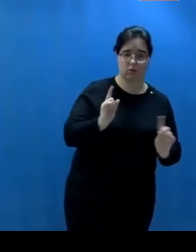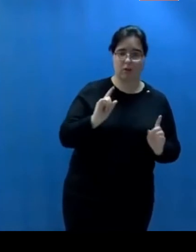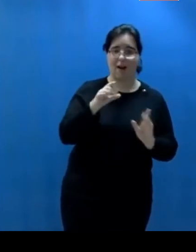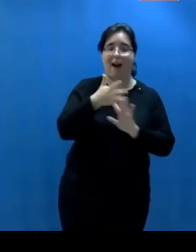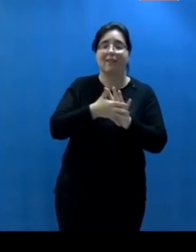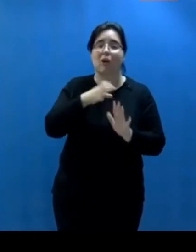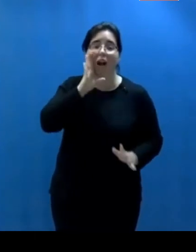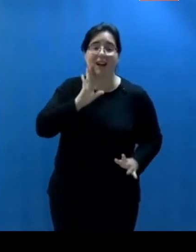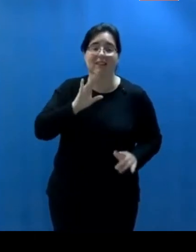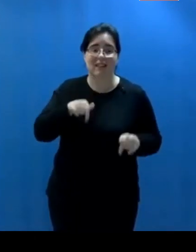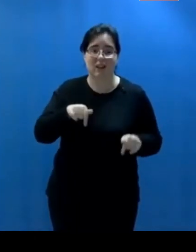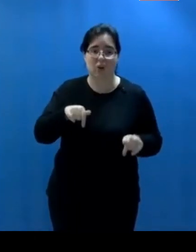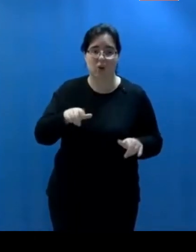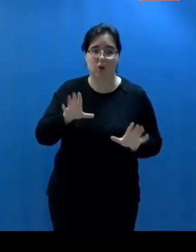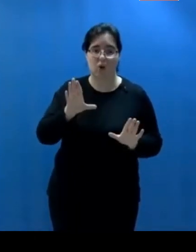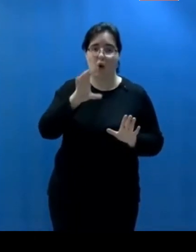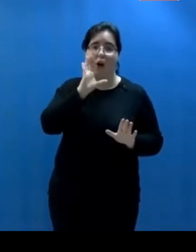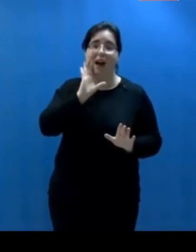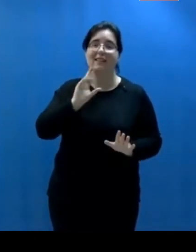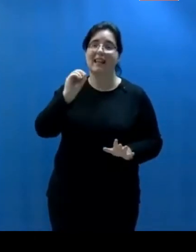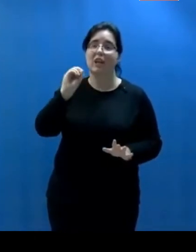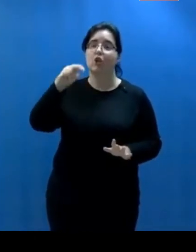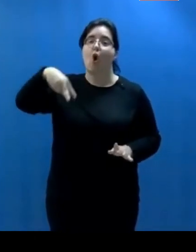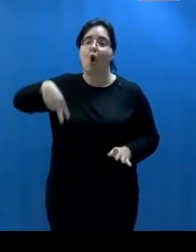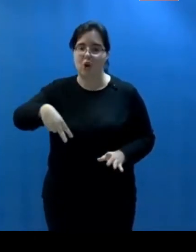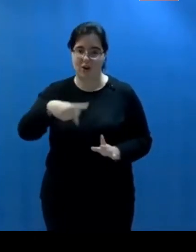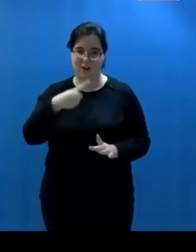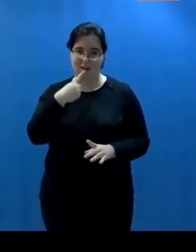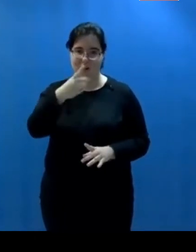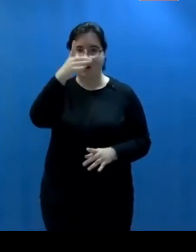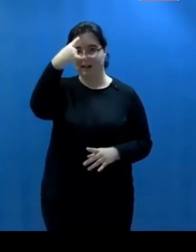Castellón, se lo digo con N para que sepa dónde, de Castellón.